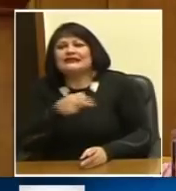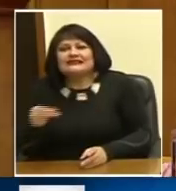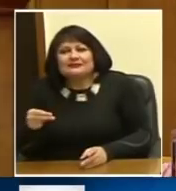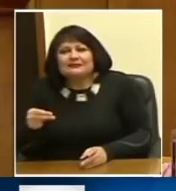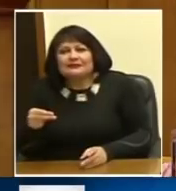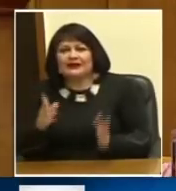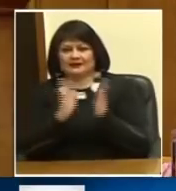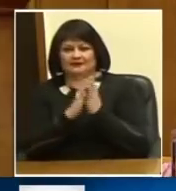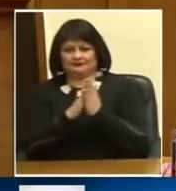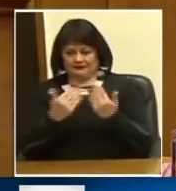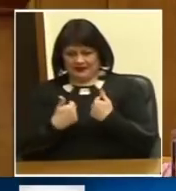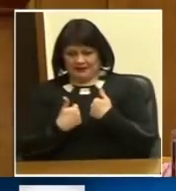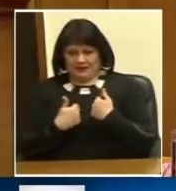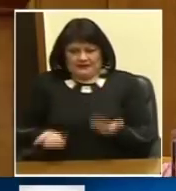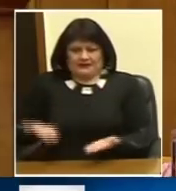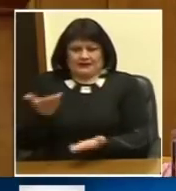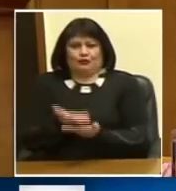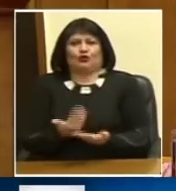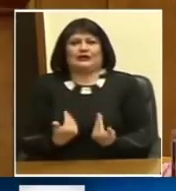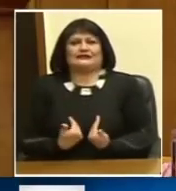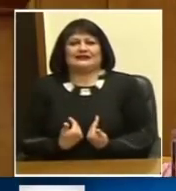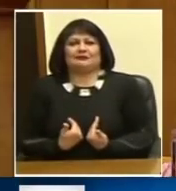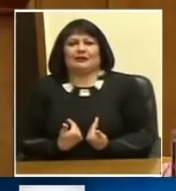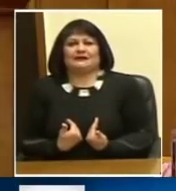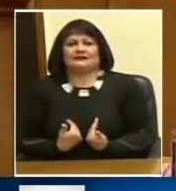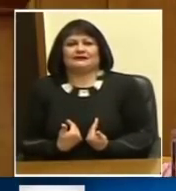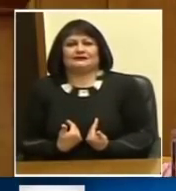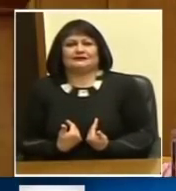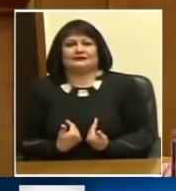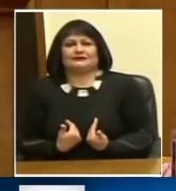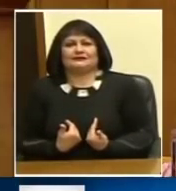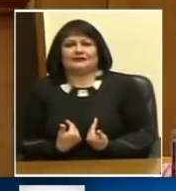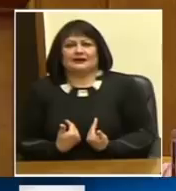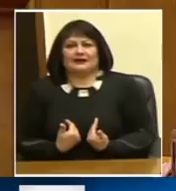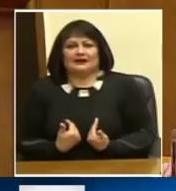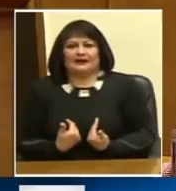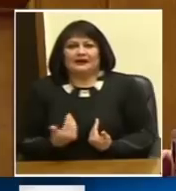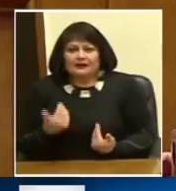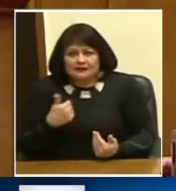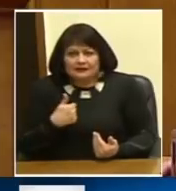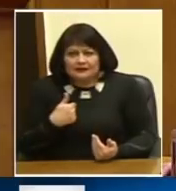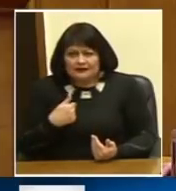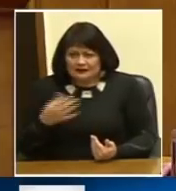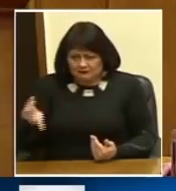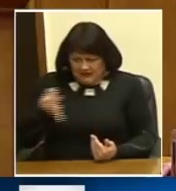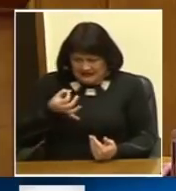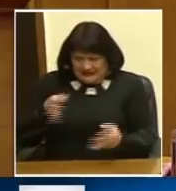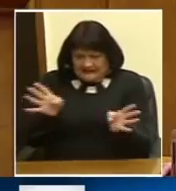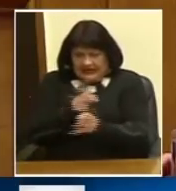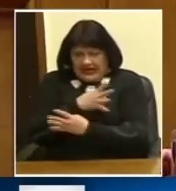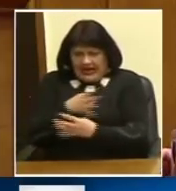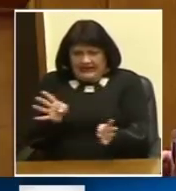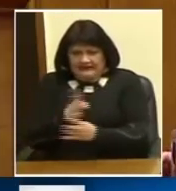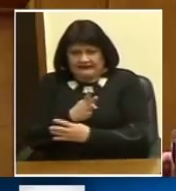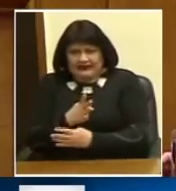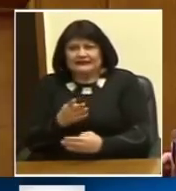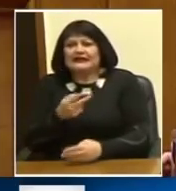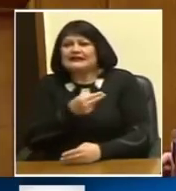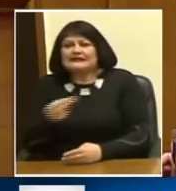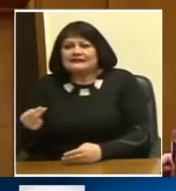την πρότασή μας. Δηλαδή η πρότασή μας είναι τόσο λαοφιλής που μας ονομάζετε λαϊκιστές. Μακάρι λοιπόν